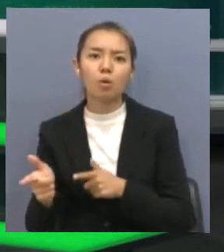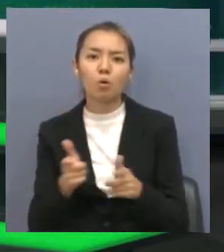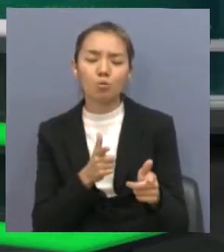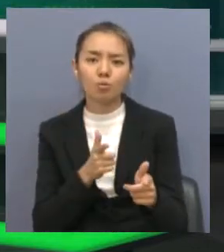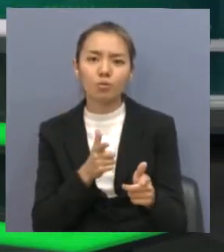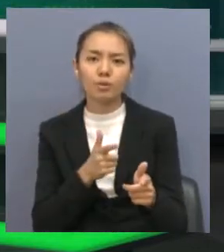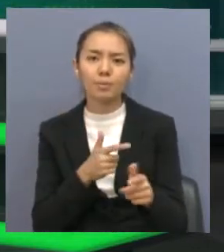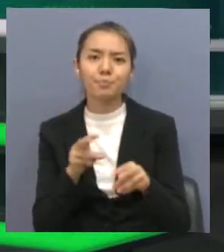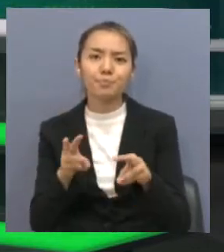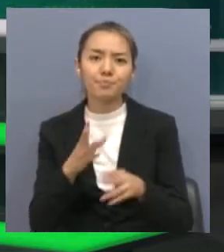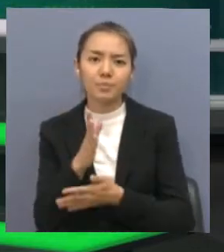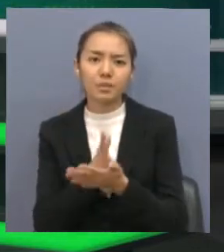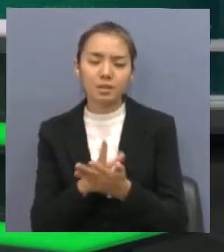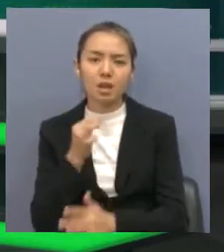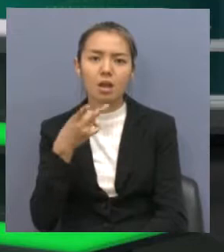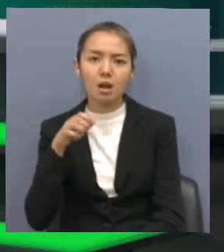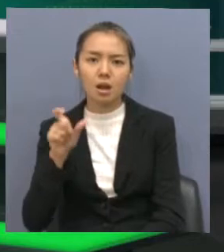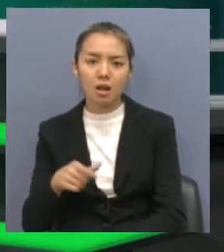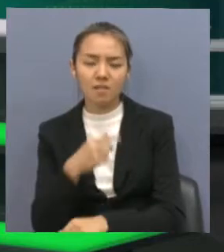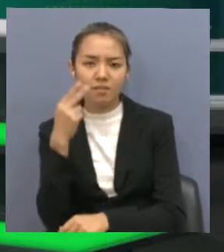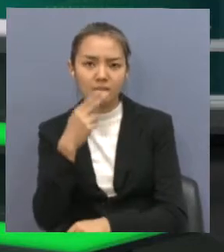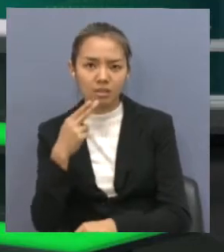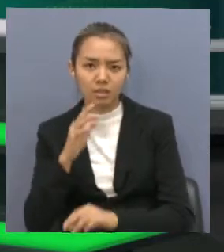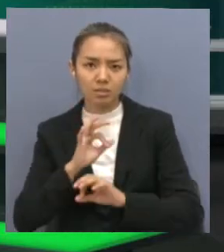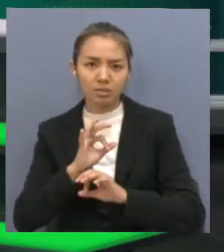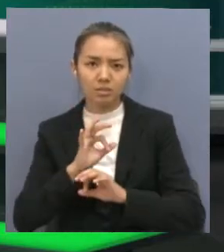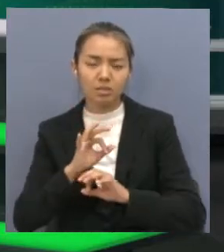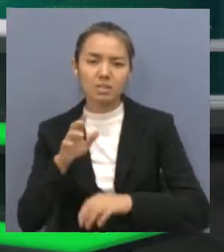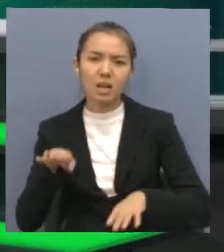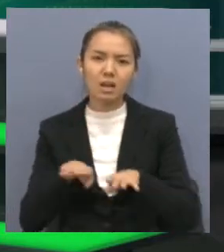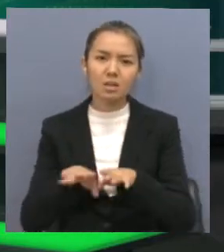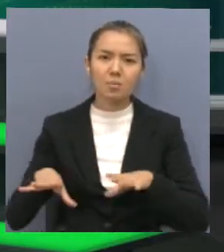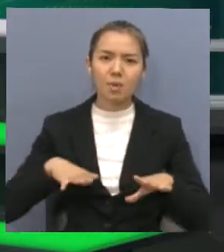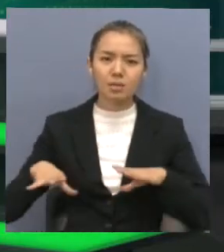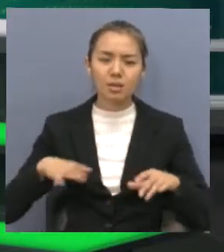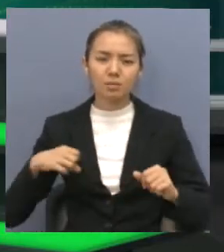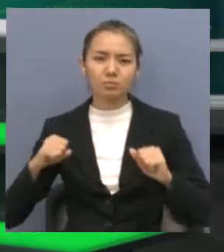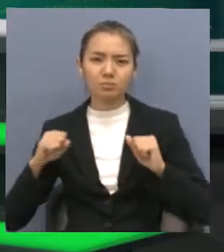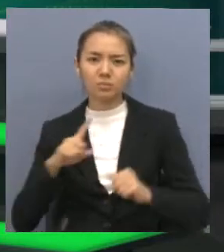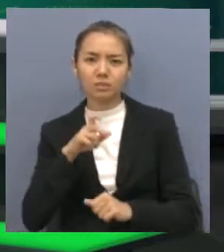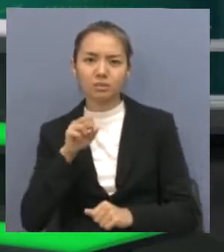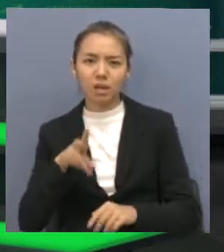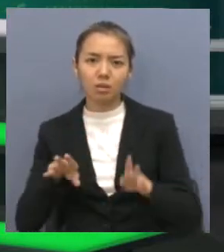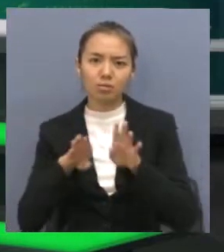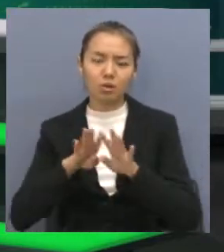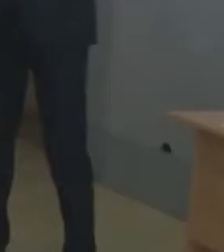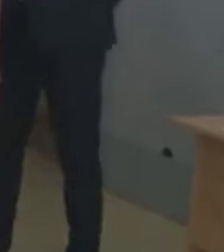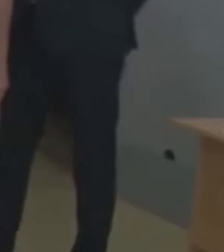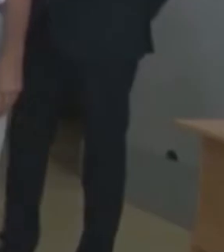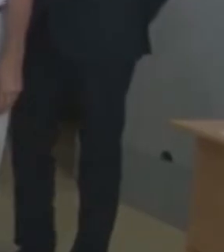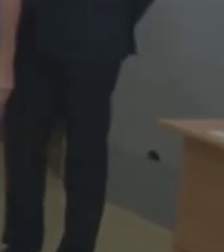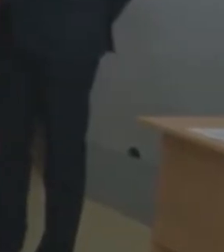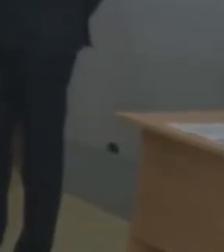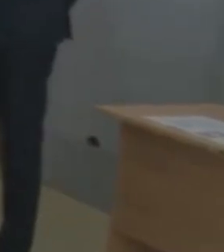әзірленбек? Вице-премьер Ералы Тоғжанов бас қаланың сапар жайы, жабық базары мен фитнес залына барып осы мәселені пысықтады.